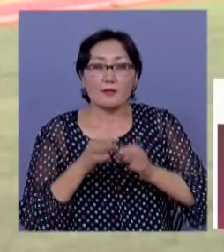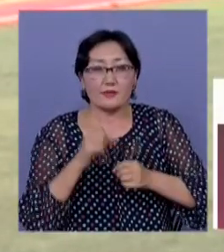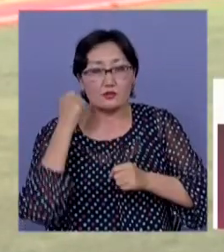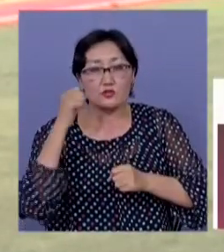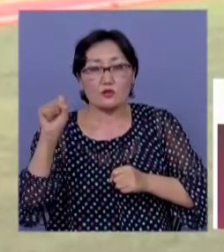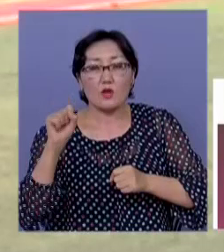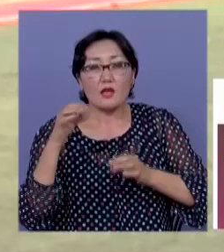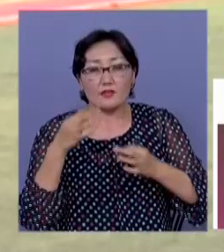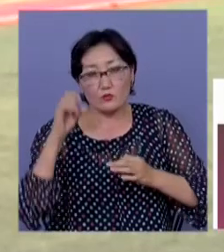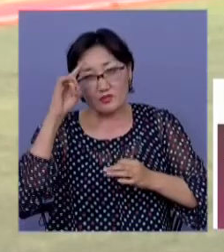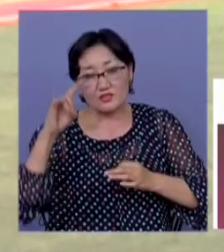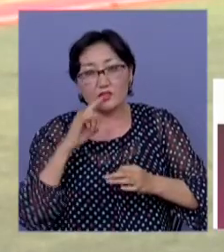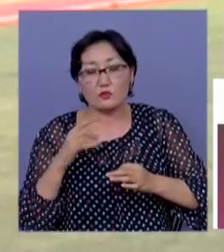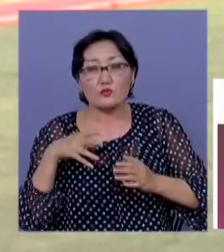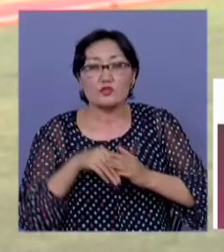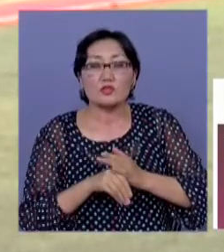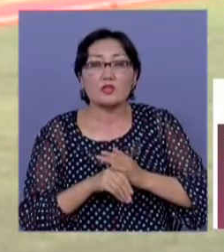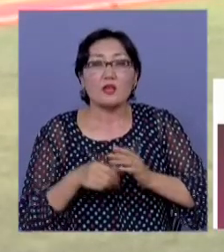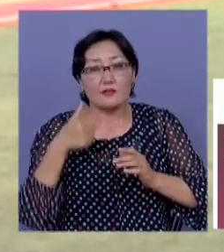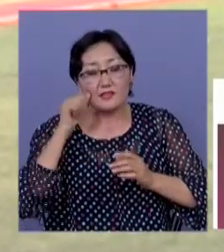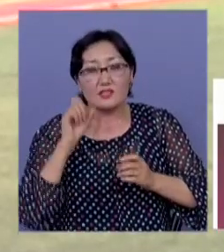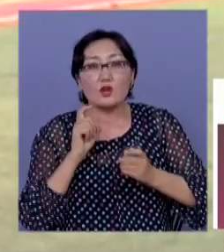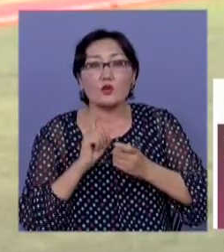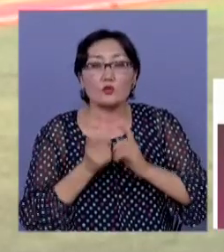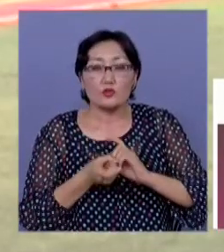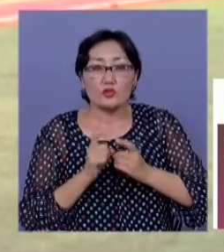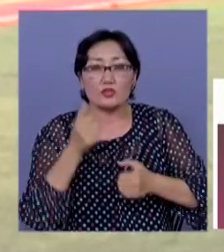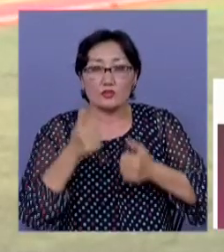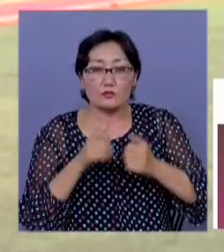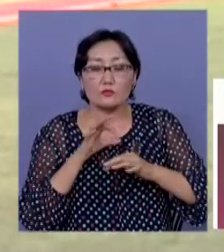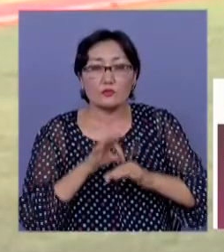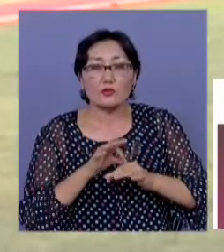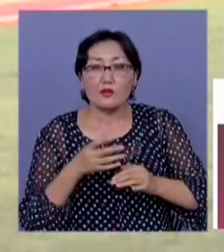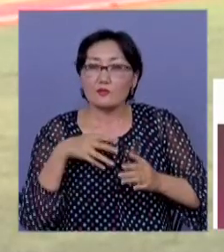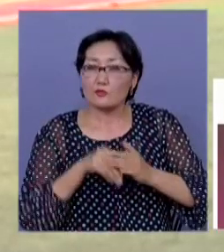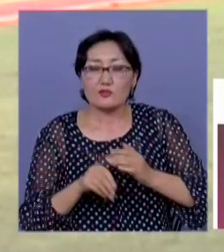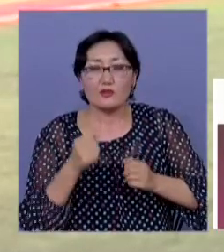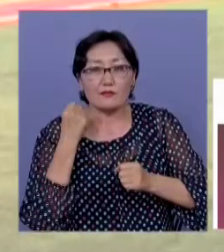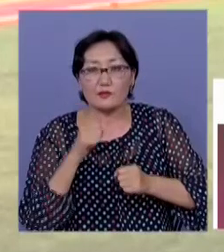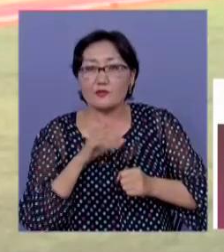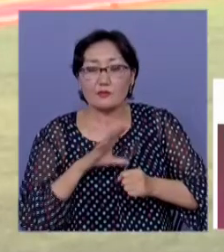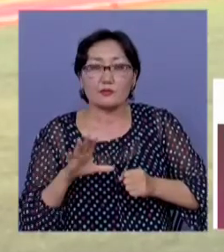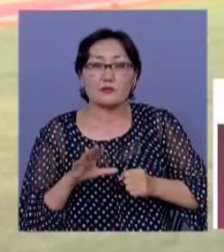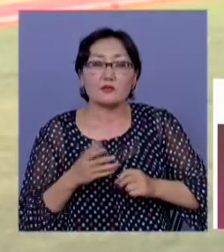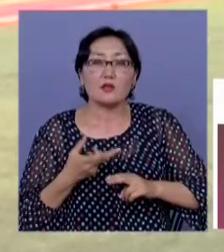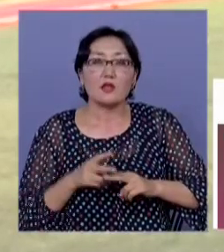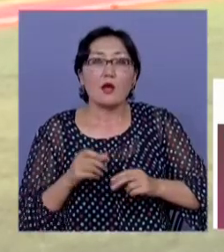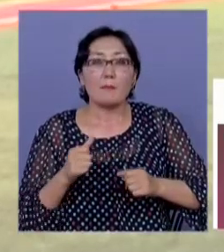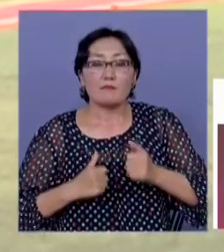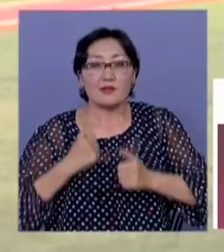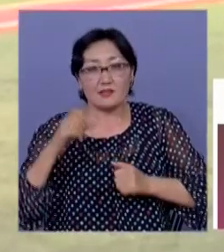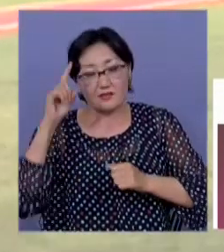елдің өзінде, мысалы, кеше ғана күреш жарыстары өтті ғой, мысалы, чемпион мен шыққан жоқ. Ол ұятта, мысалы, мынандай батыр халықтың ұрпағы